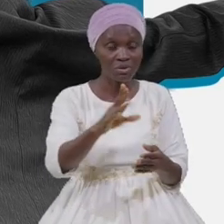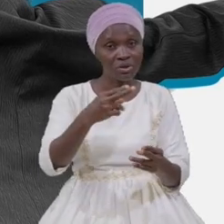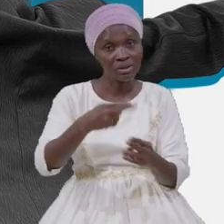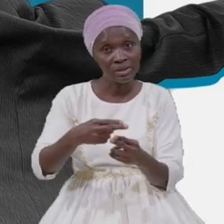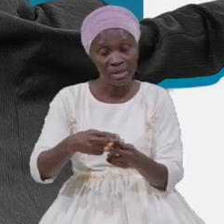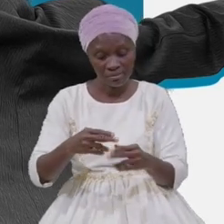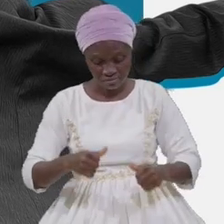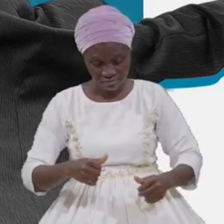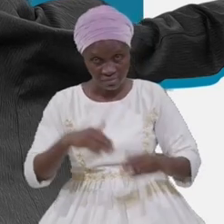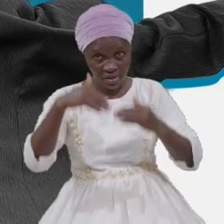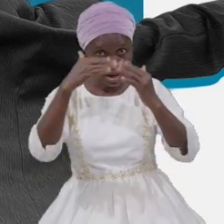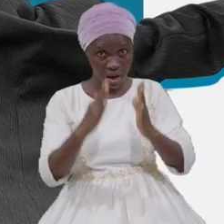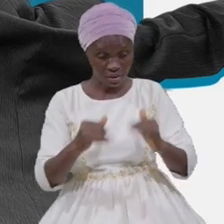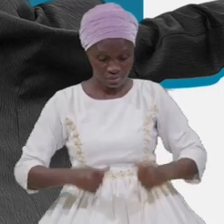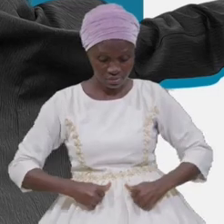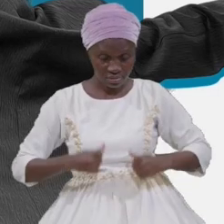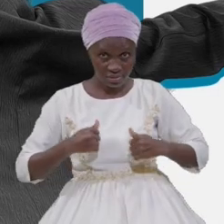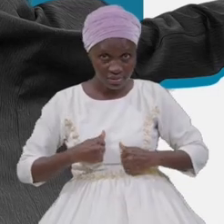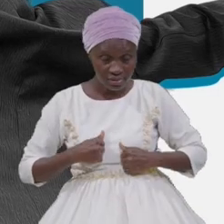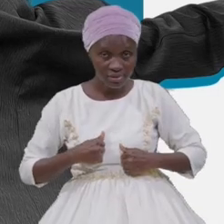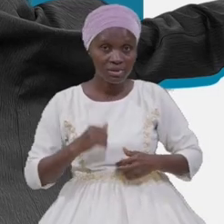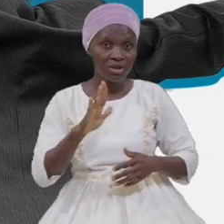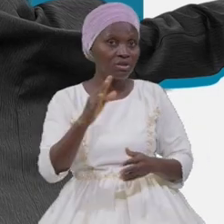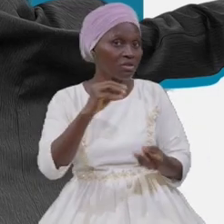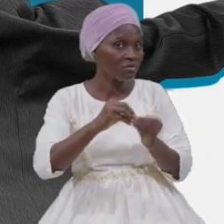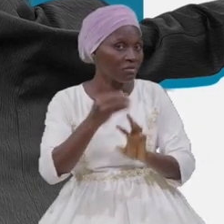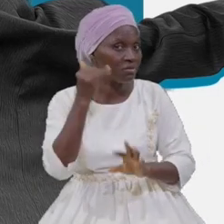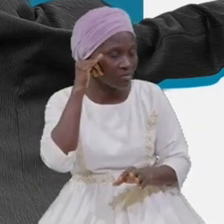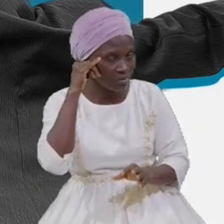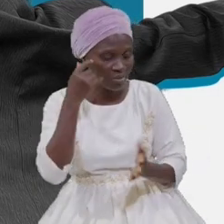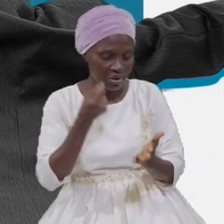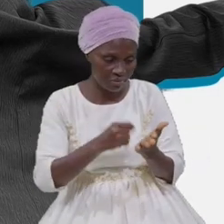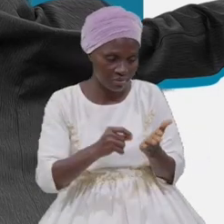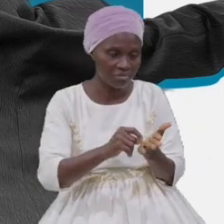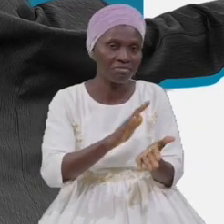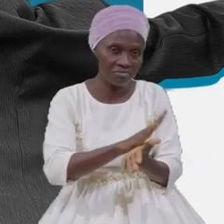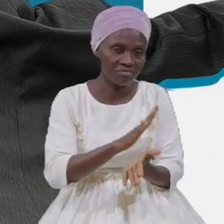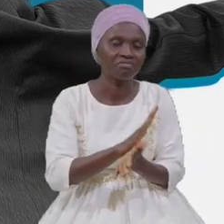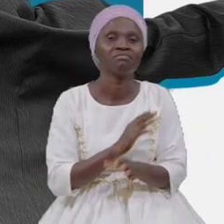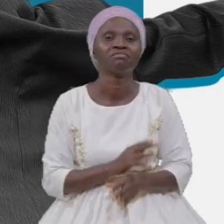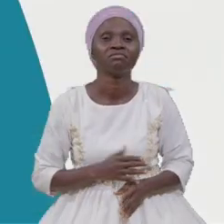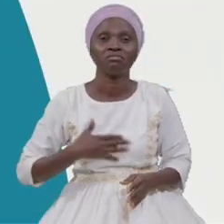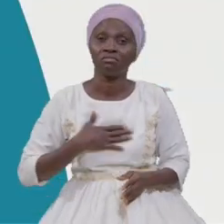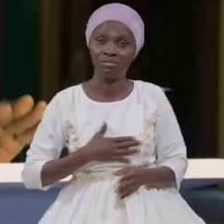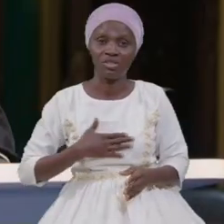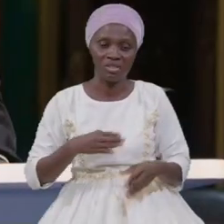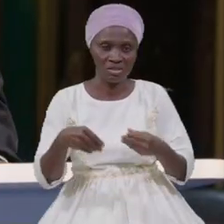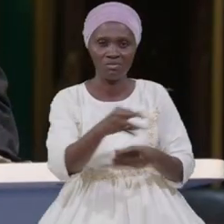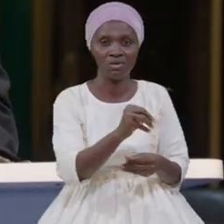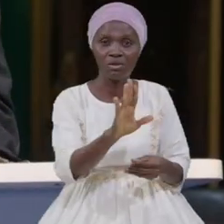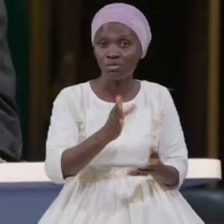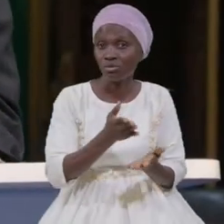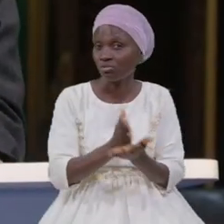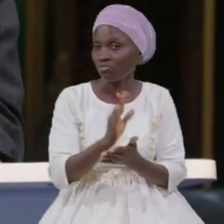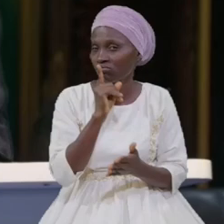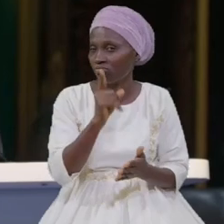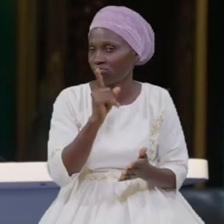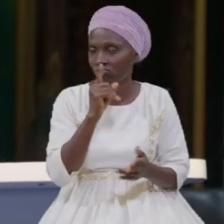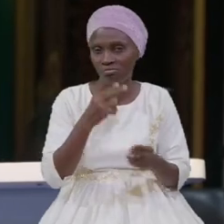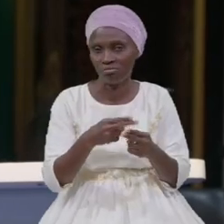vous allez bien vouloir remplir ou les aider à remplir pour vous. Donnez-les les noms, prénoms et